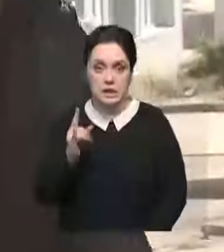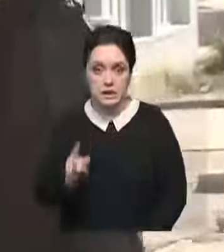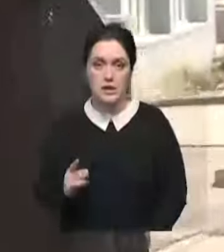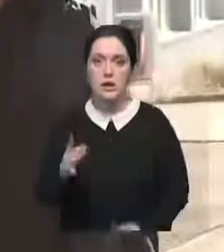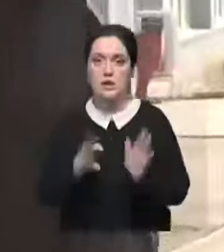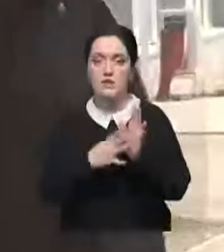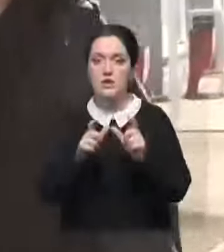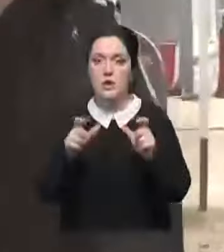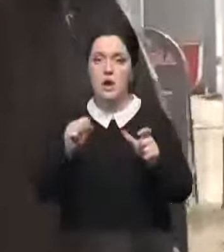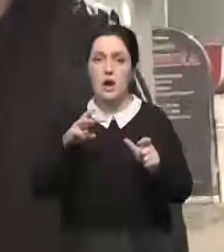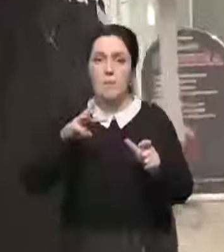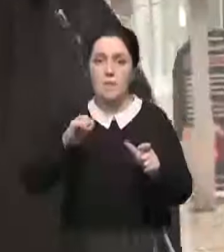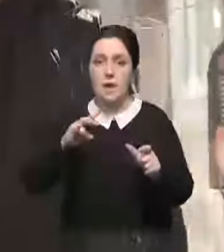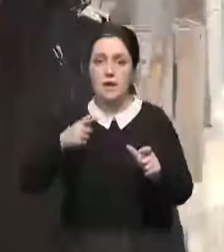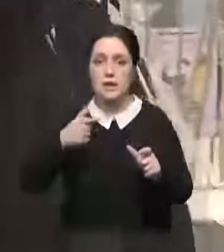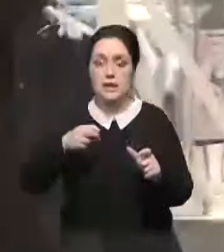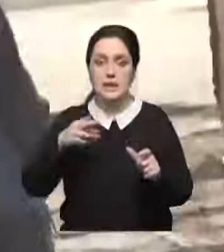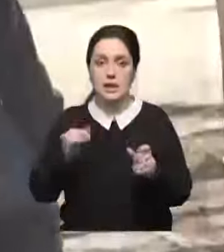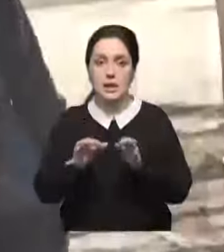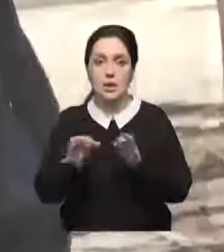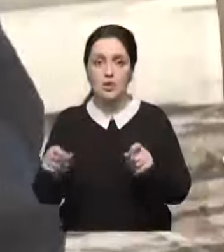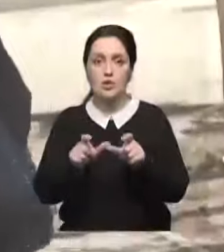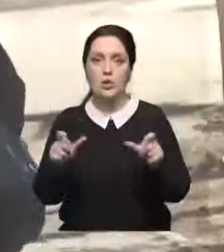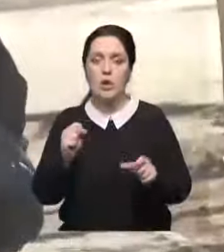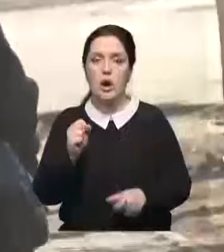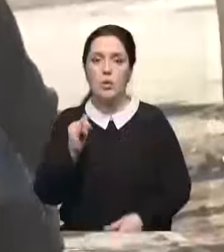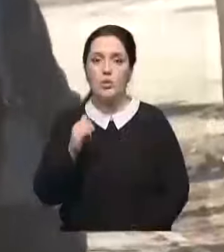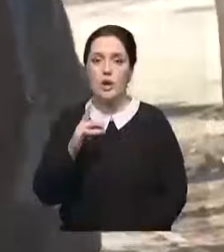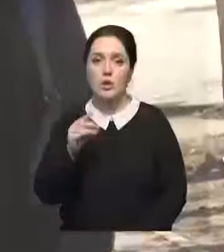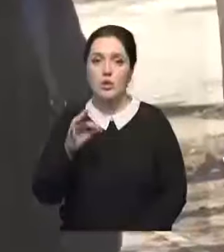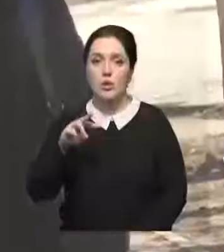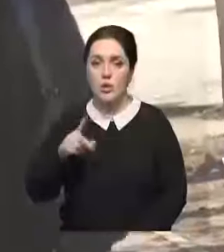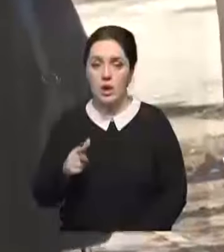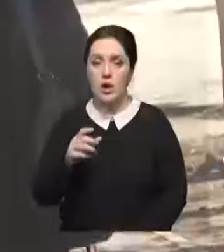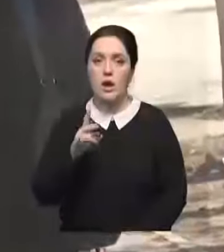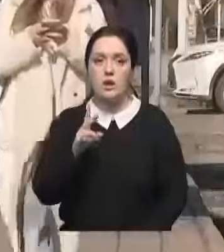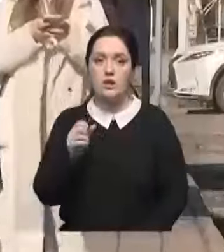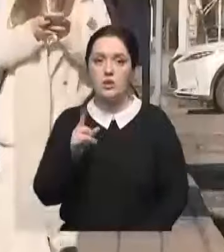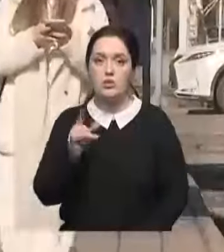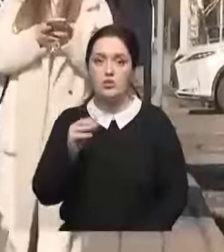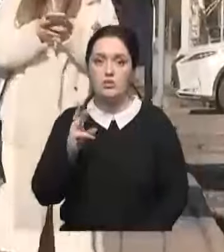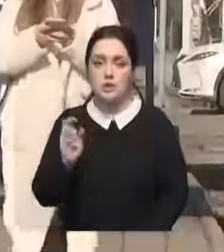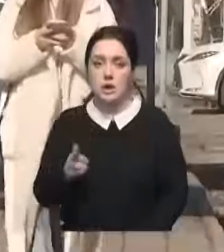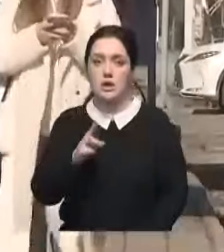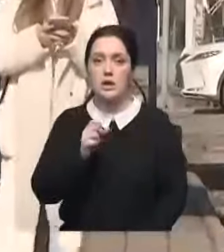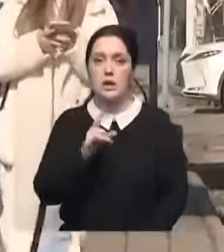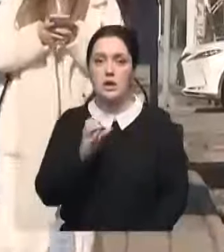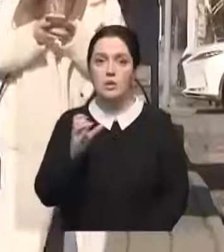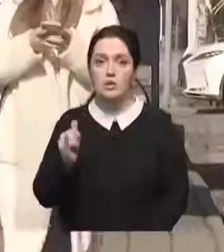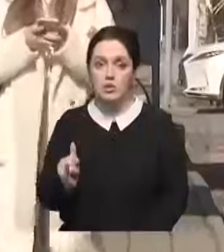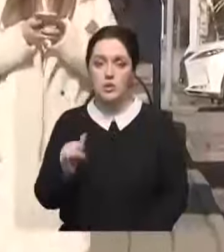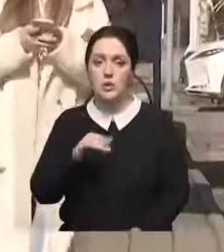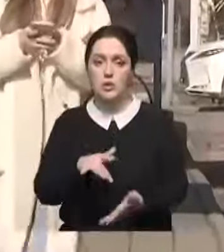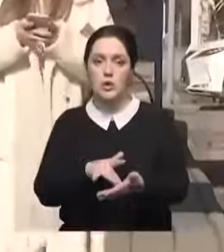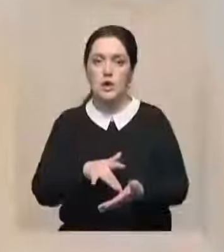9 школах Амангельдинского района, а также в школах Аули-Кольском, Наурсумском, Карасузском районах и в